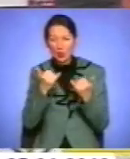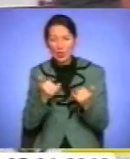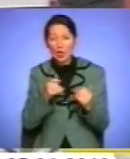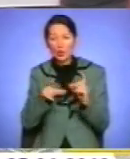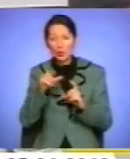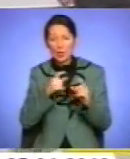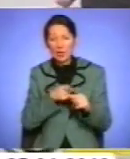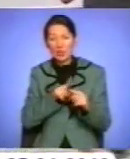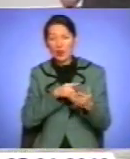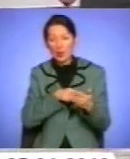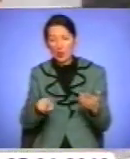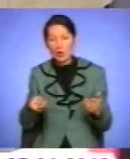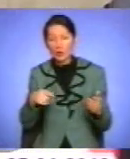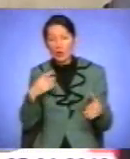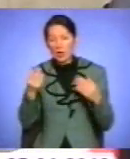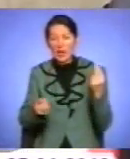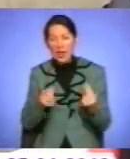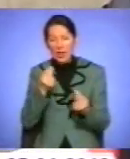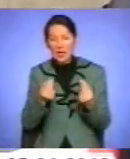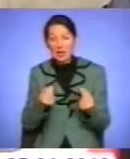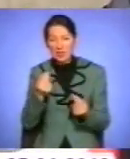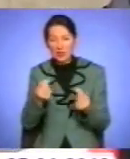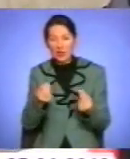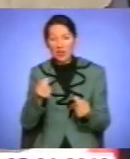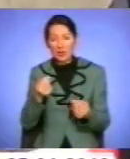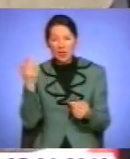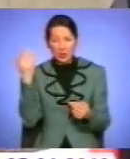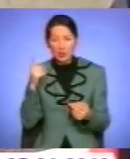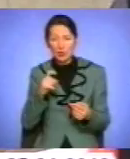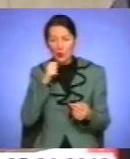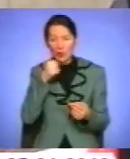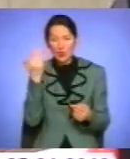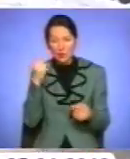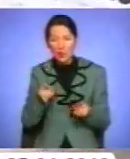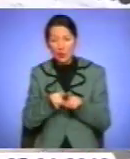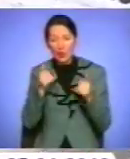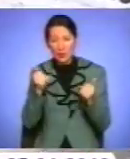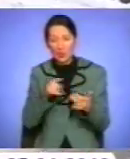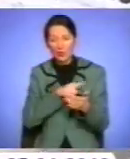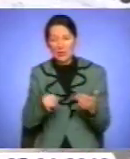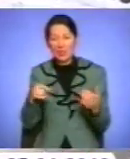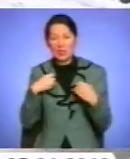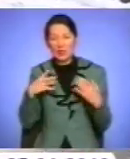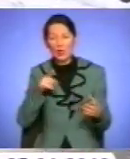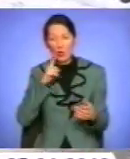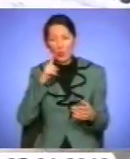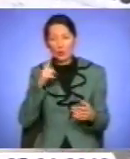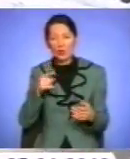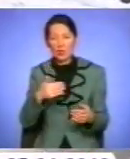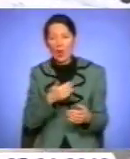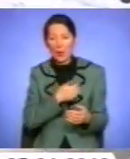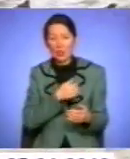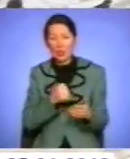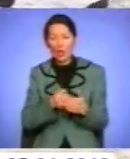гуляння понад 100 років тому, так і саме у 21 столітті гучно і весело відзначають свято молодості, прагнення до знань. Крім